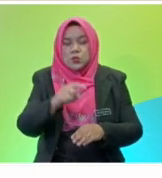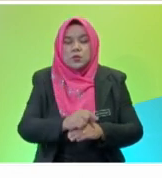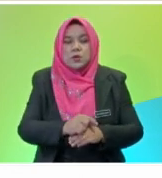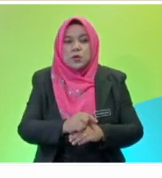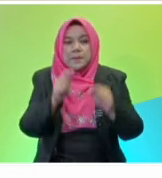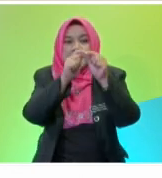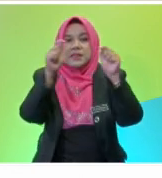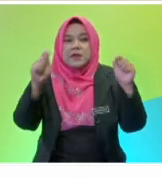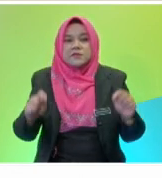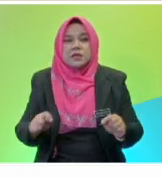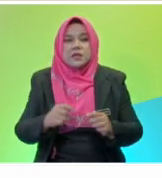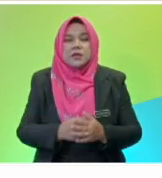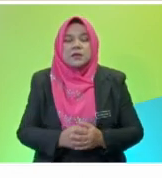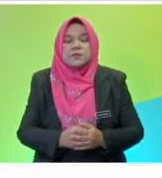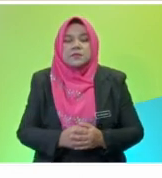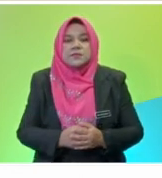menafsir